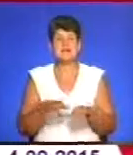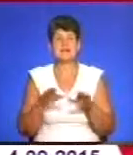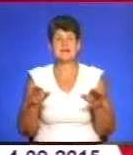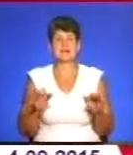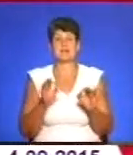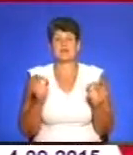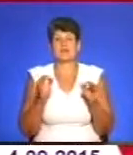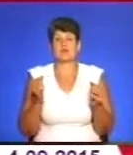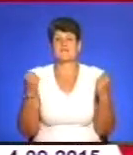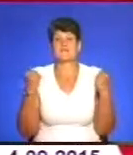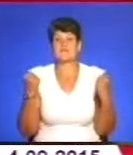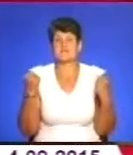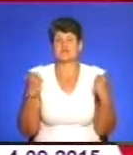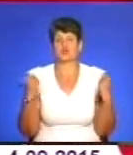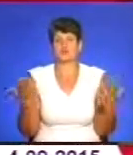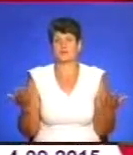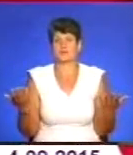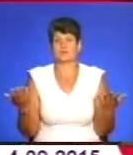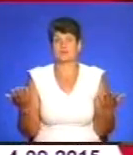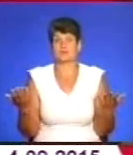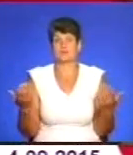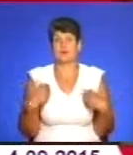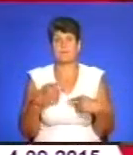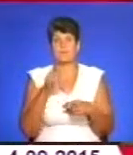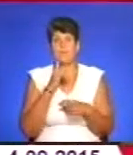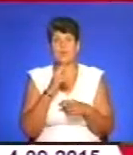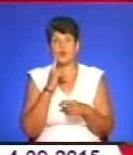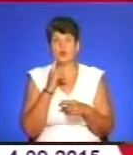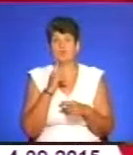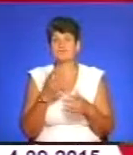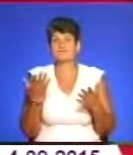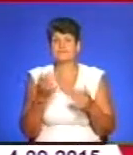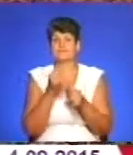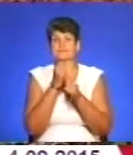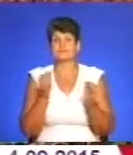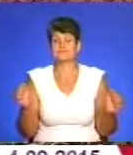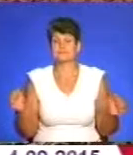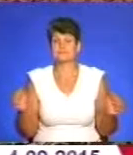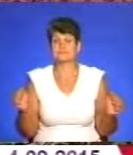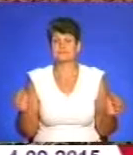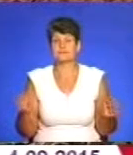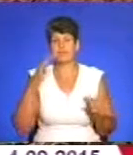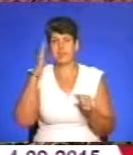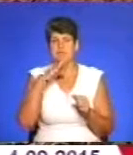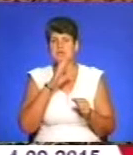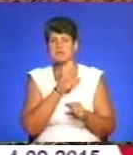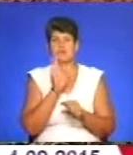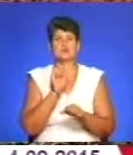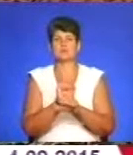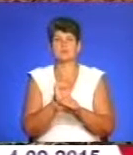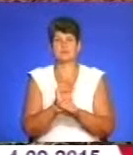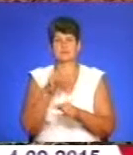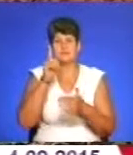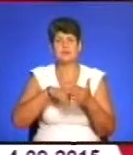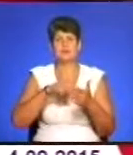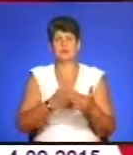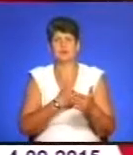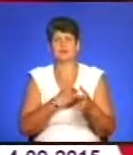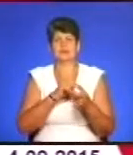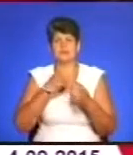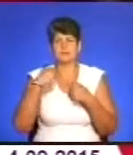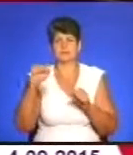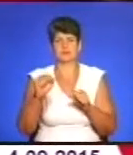фізичної такої якоїсь фізкультури. Нам покамість наразі не можна. Батьки не покладають надії, що дівчинка поборе